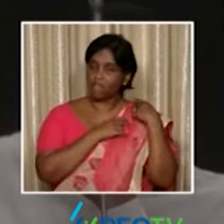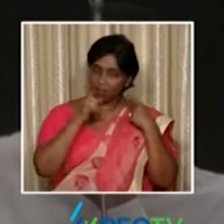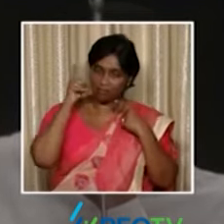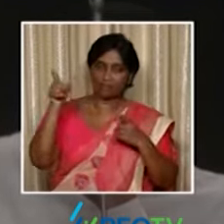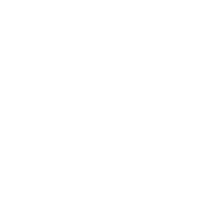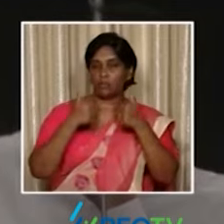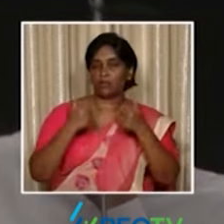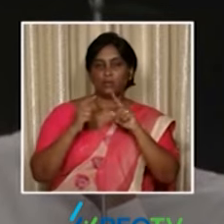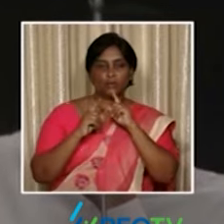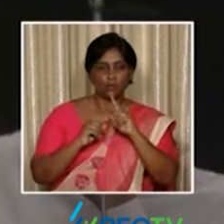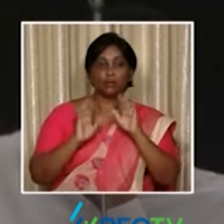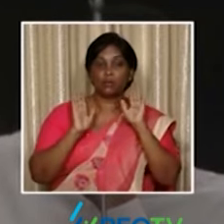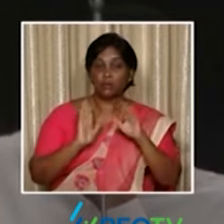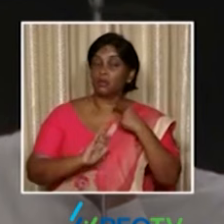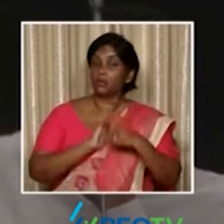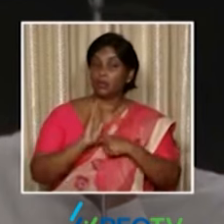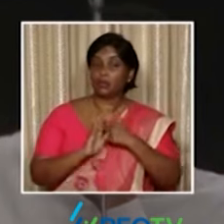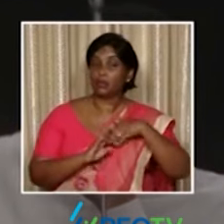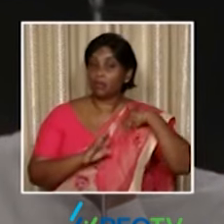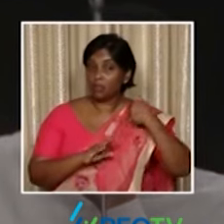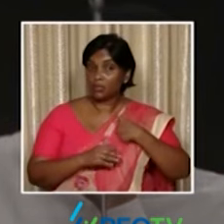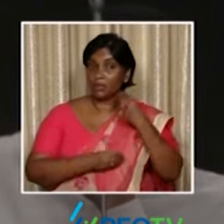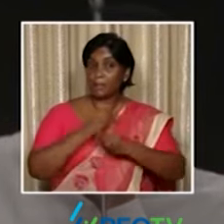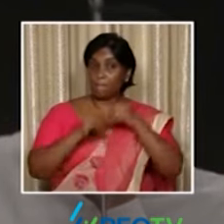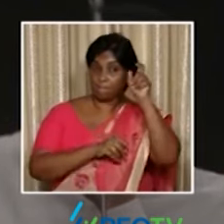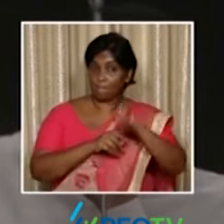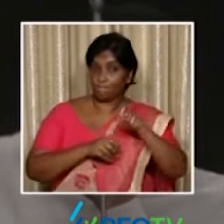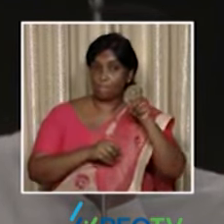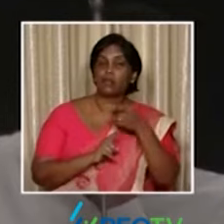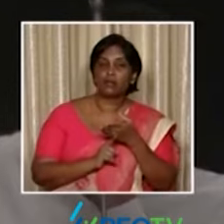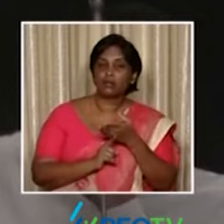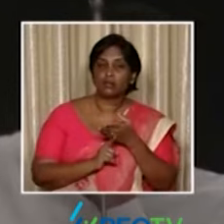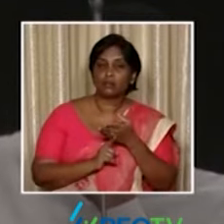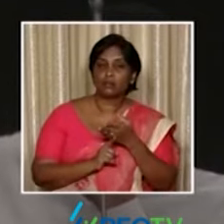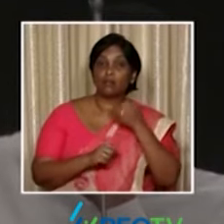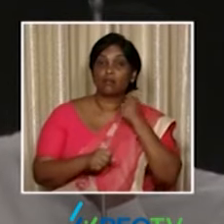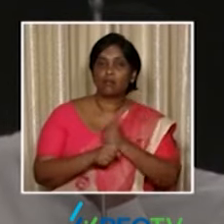රටේ කඩාවැටීමට හැබැයි මේ රටේ ප්‍රධාන පෙළේ ව්‍යාපාරිකයන්ගෙන් භාගයක්